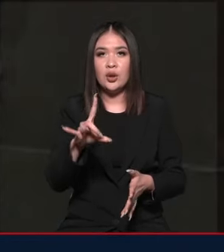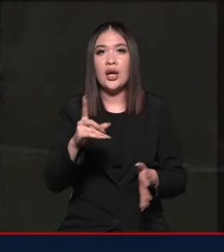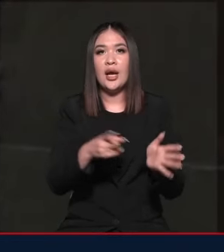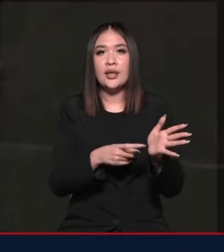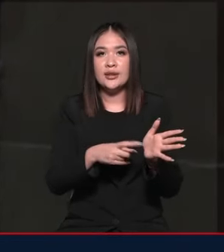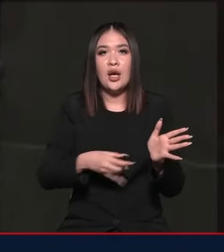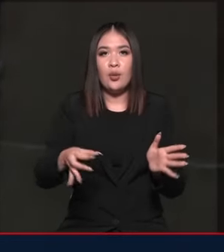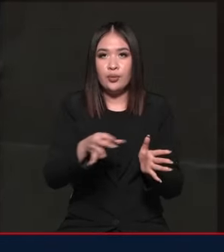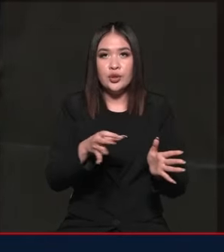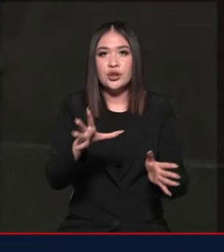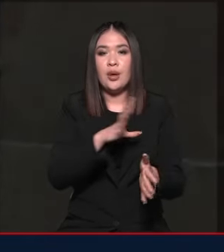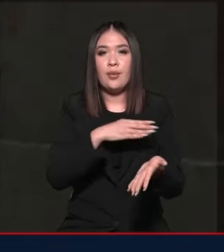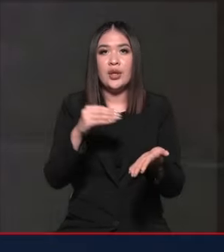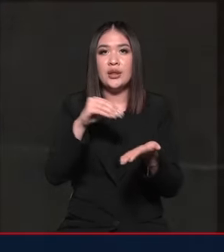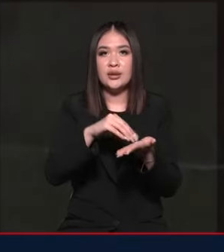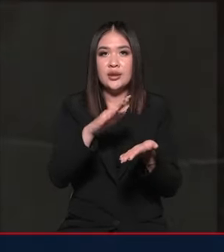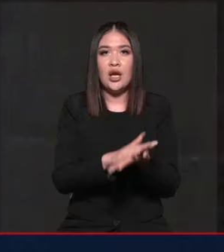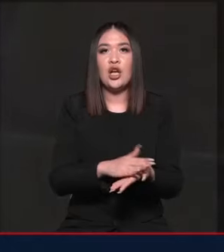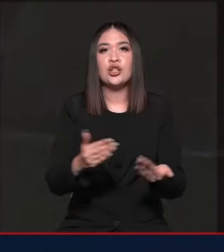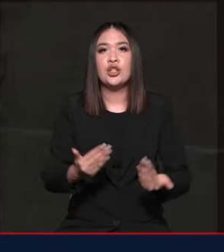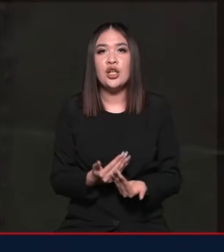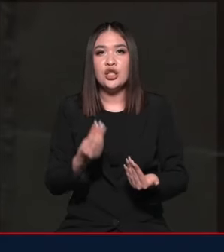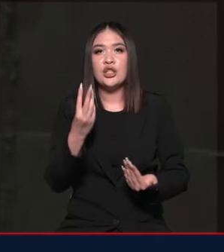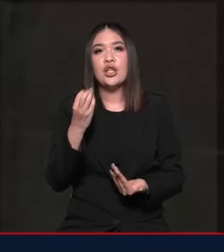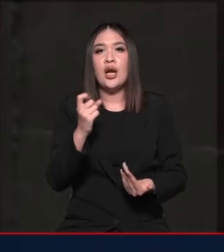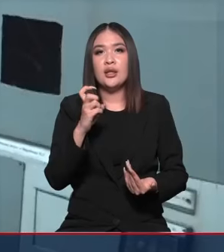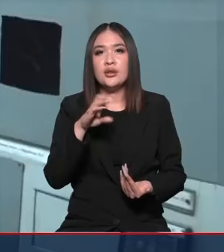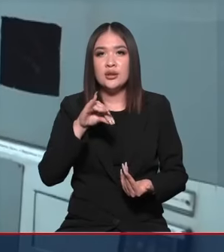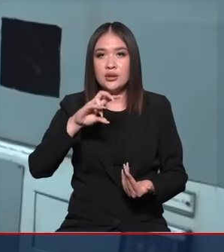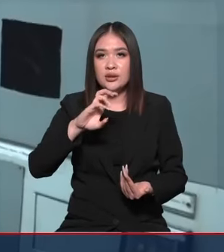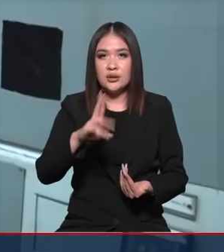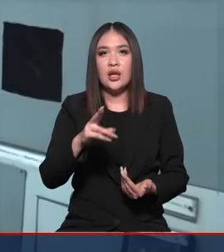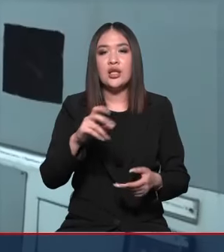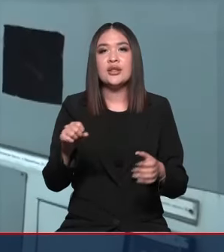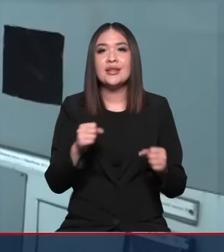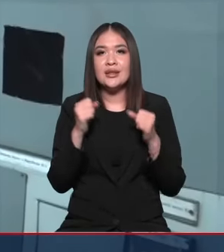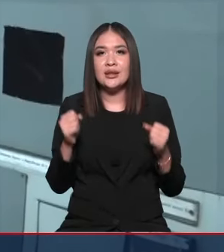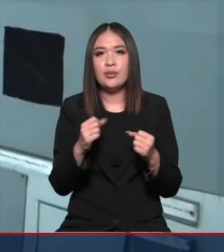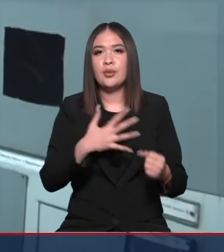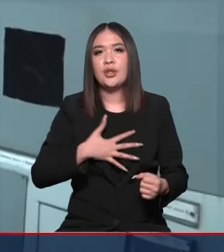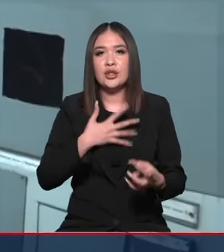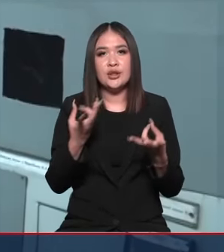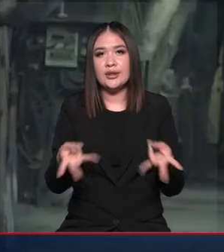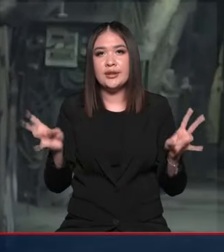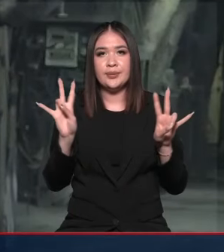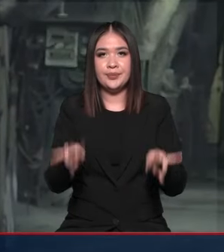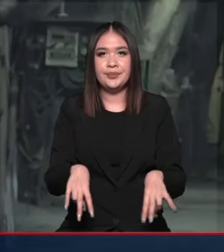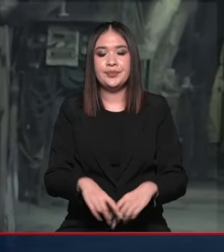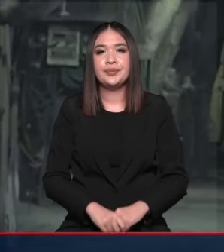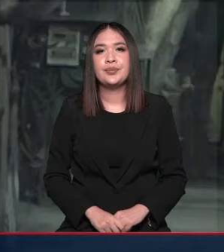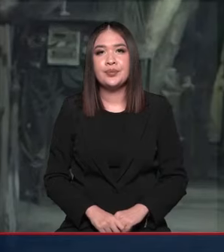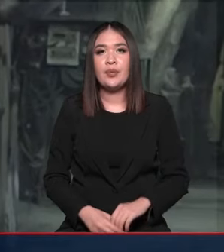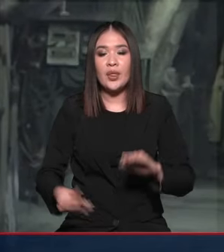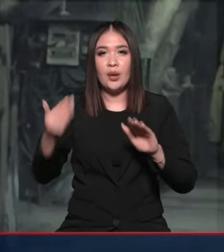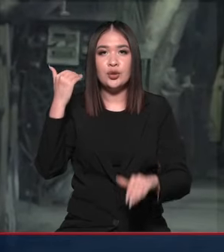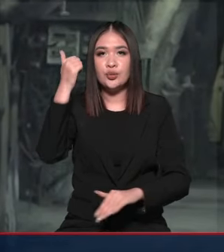области подтвердили, что жителям Шахтинска по большому счету переживать за предстоящую зиму не стоит. В прошлом году